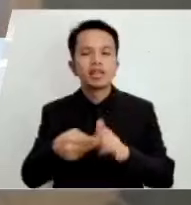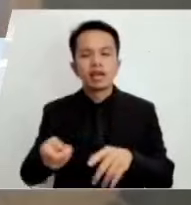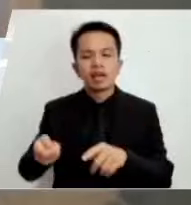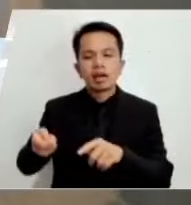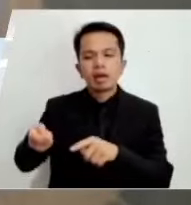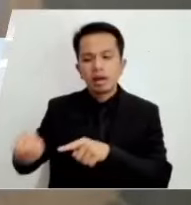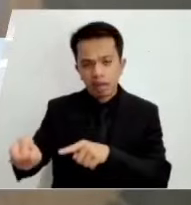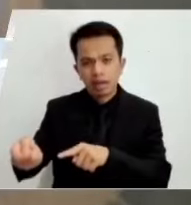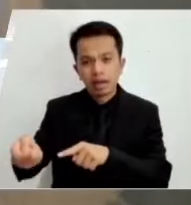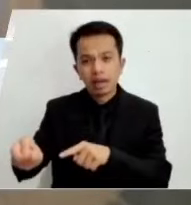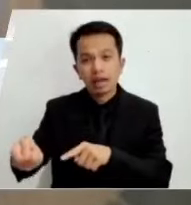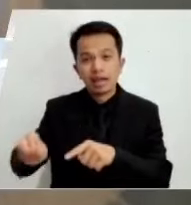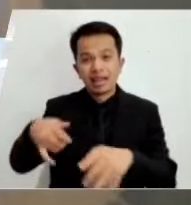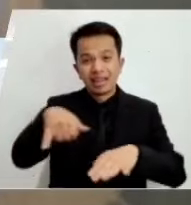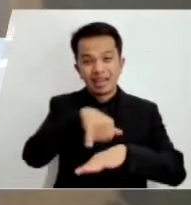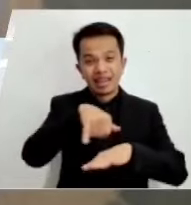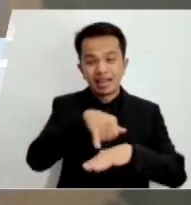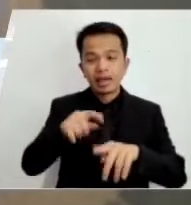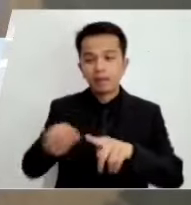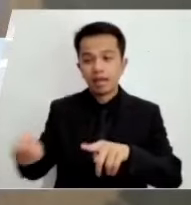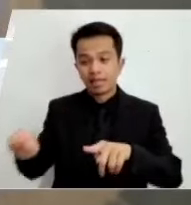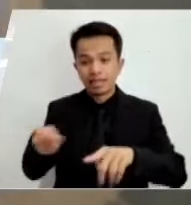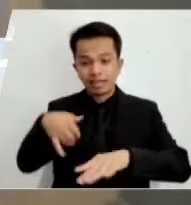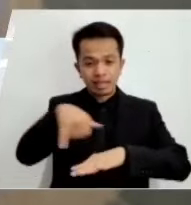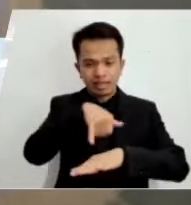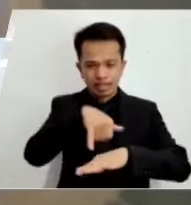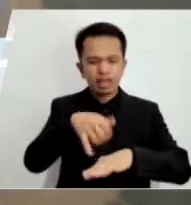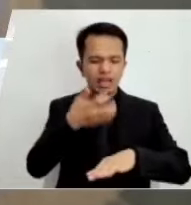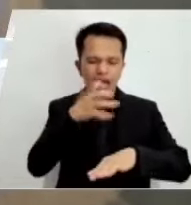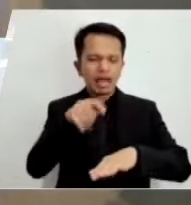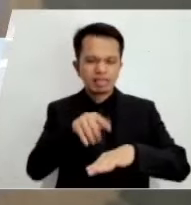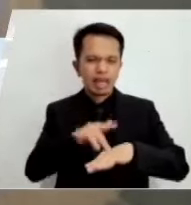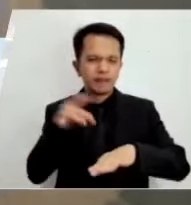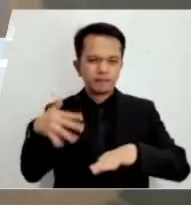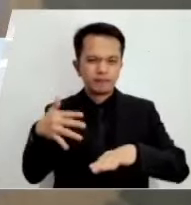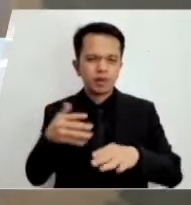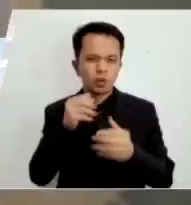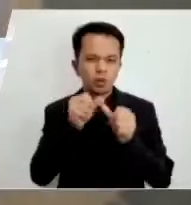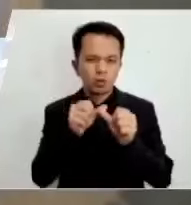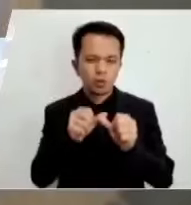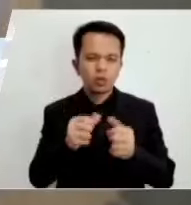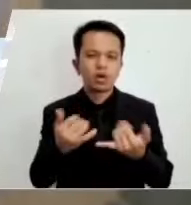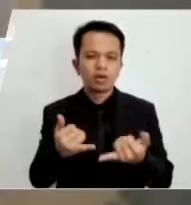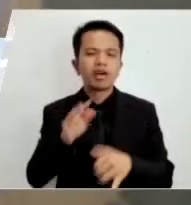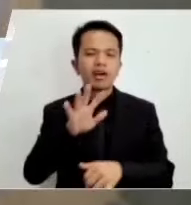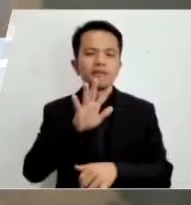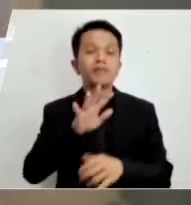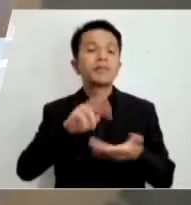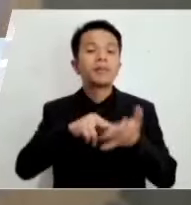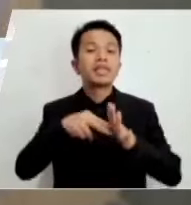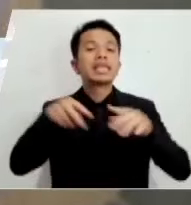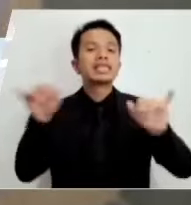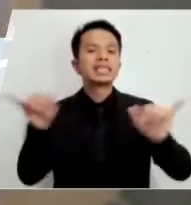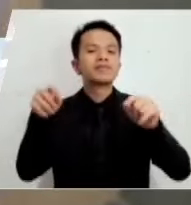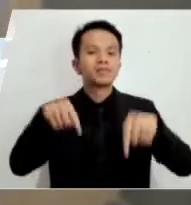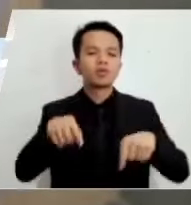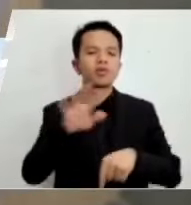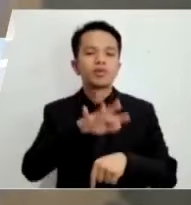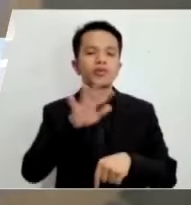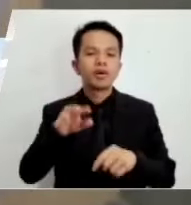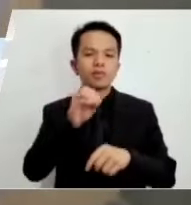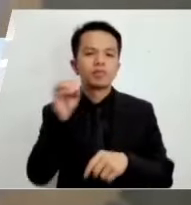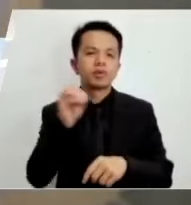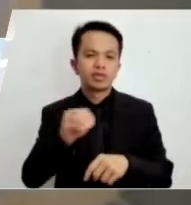nagde dwendi weekend na Tapos by June There's a 55% Chance of l ninya pero hindi pa rin po